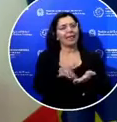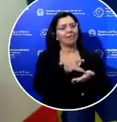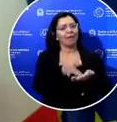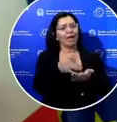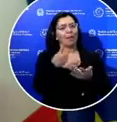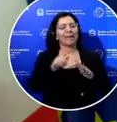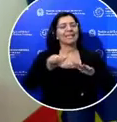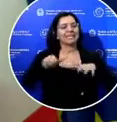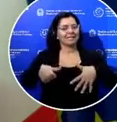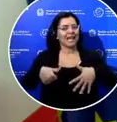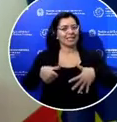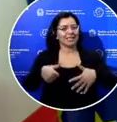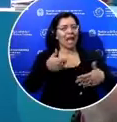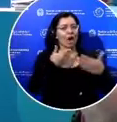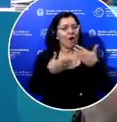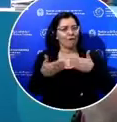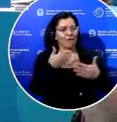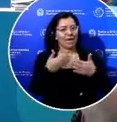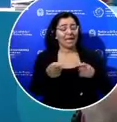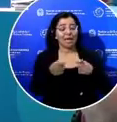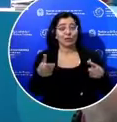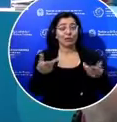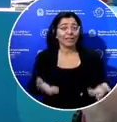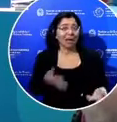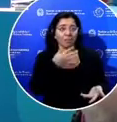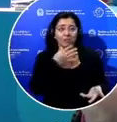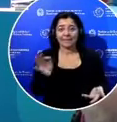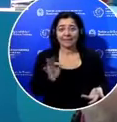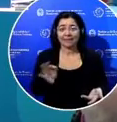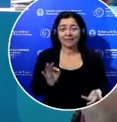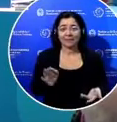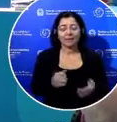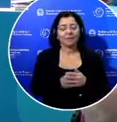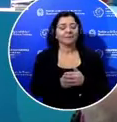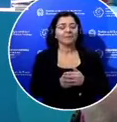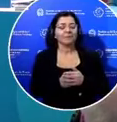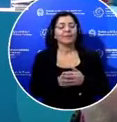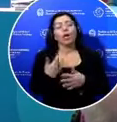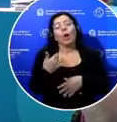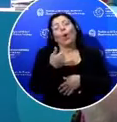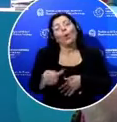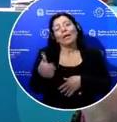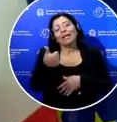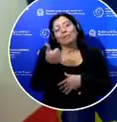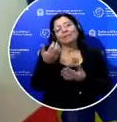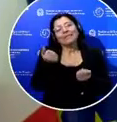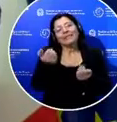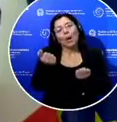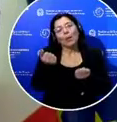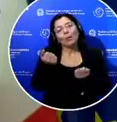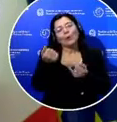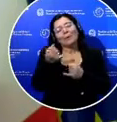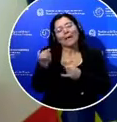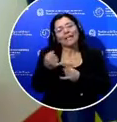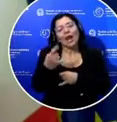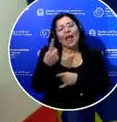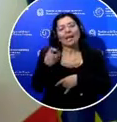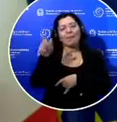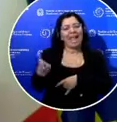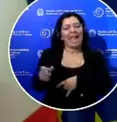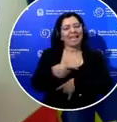conferenza in questa città meravigliosa e lascio per ultimo un saluto speciale al